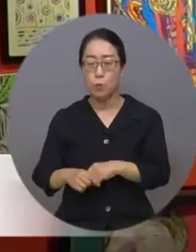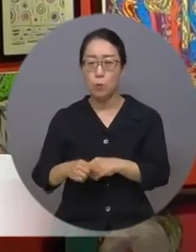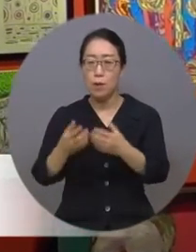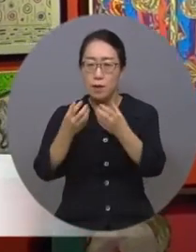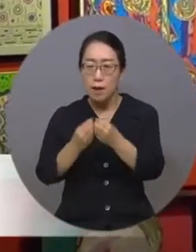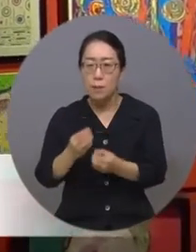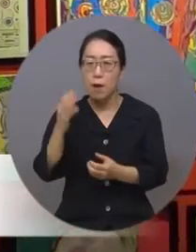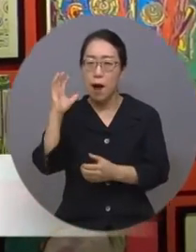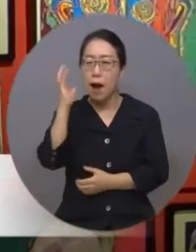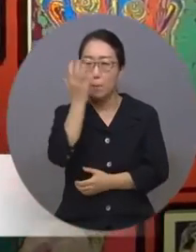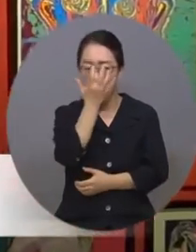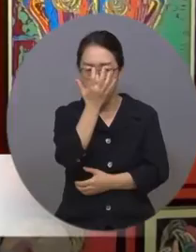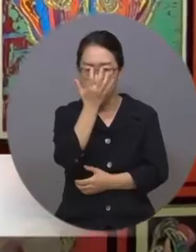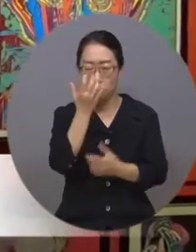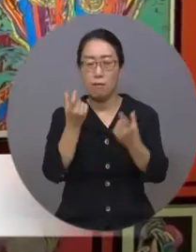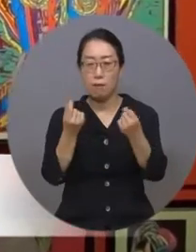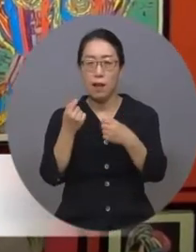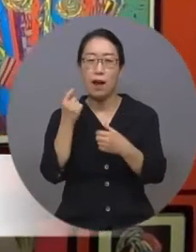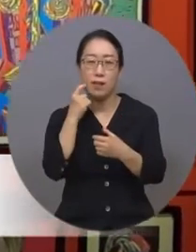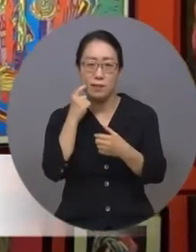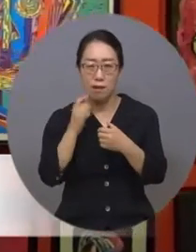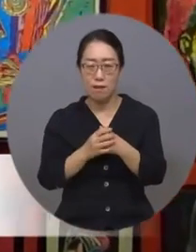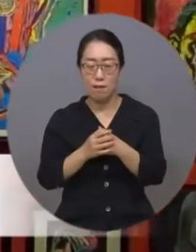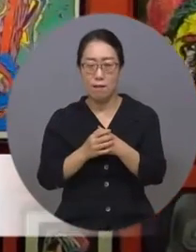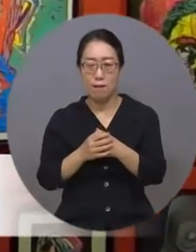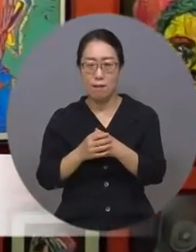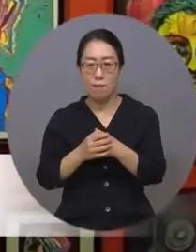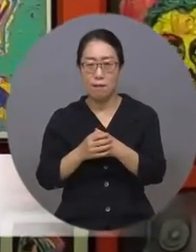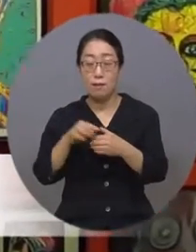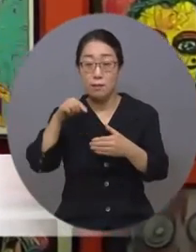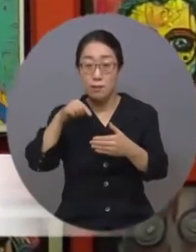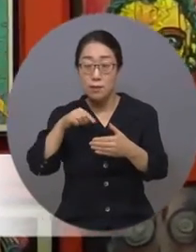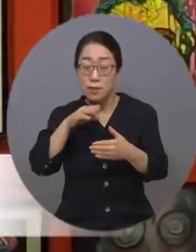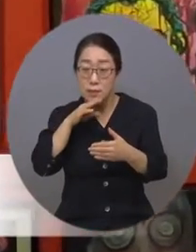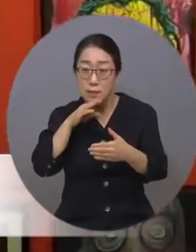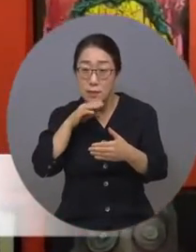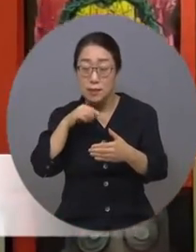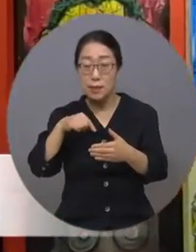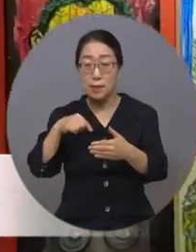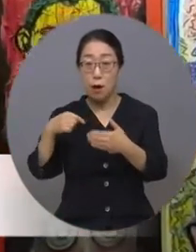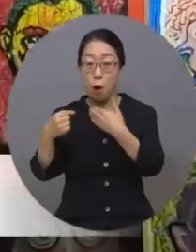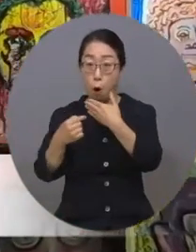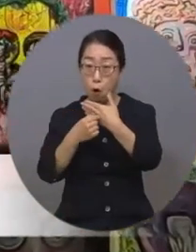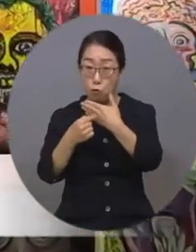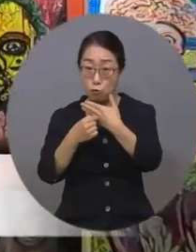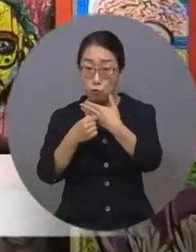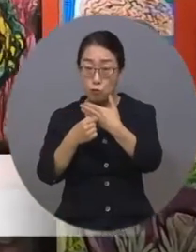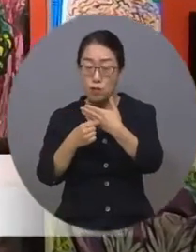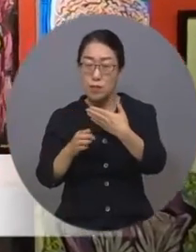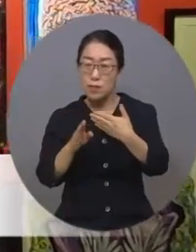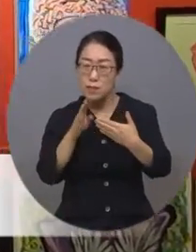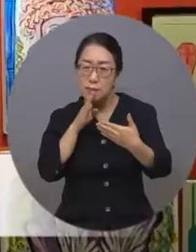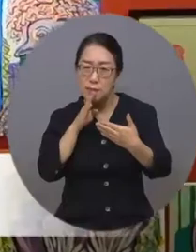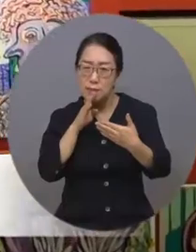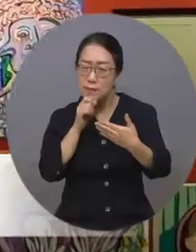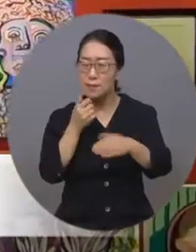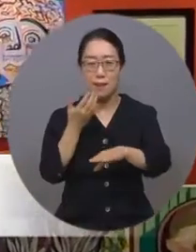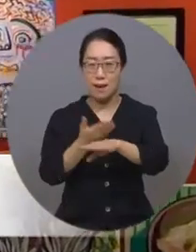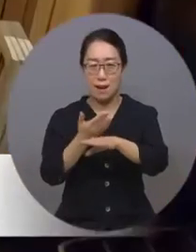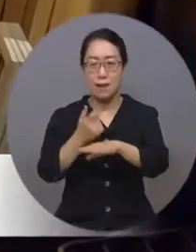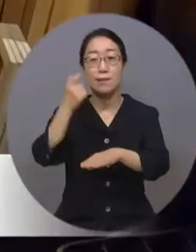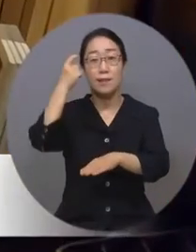있다고 생각을 해요. 그 상황 상황 속에 있는 자기의 얼굴들이 좀 진실되지 않다고 생각을